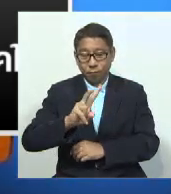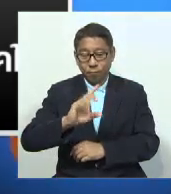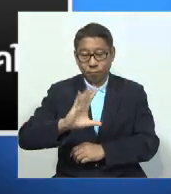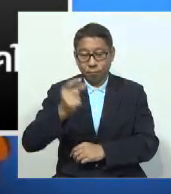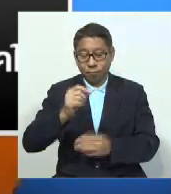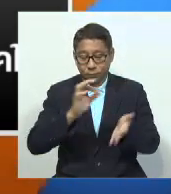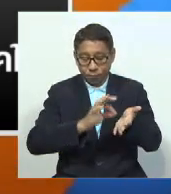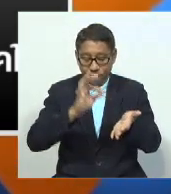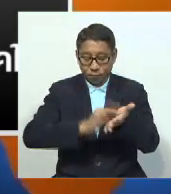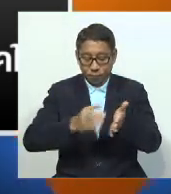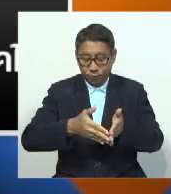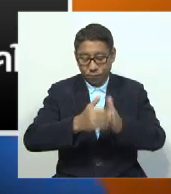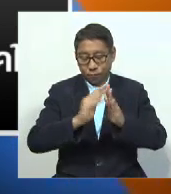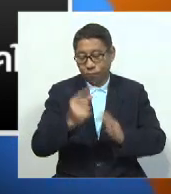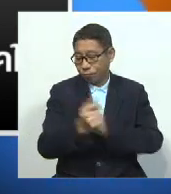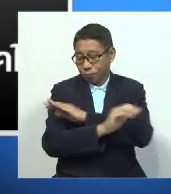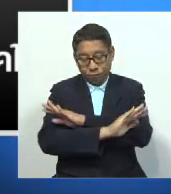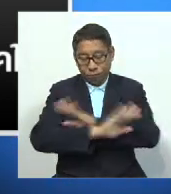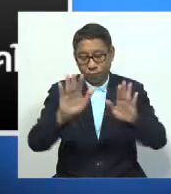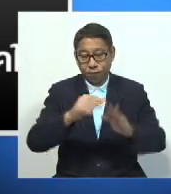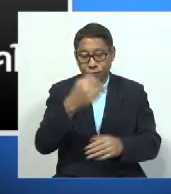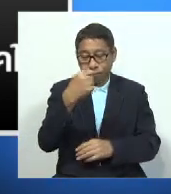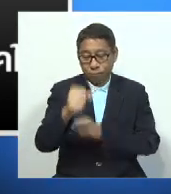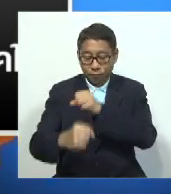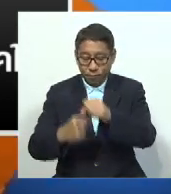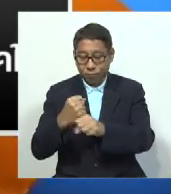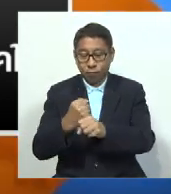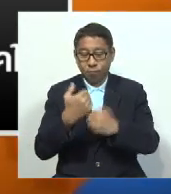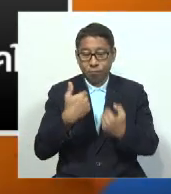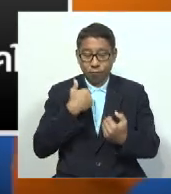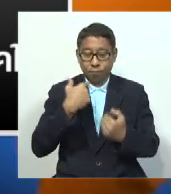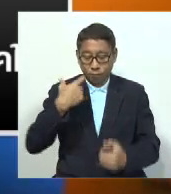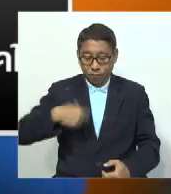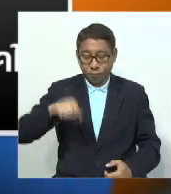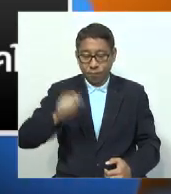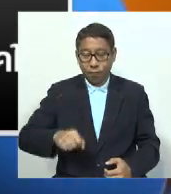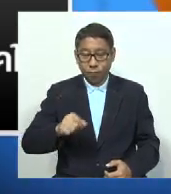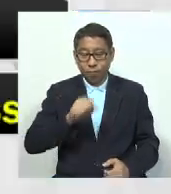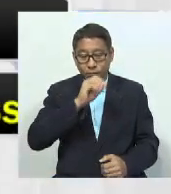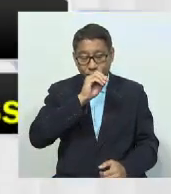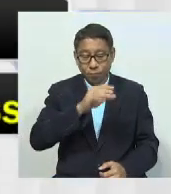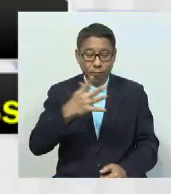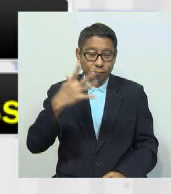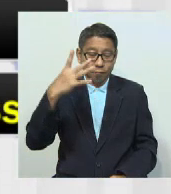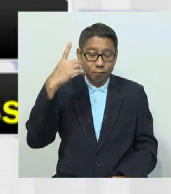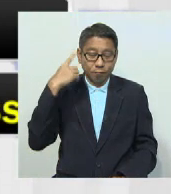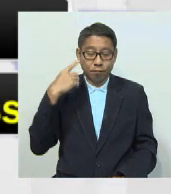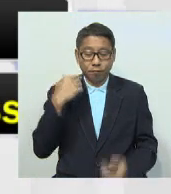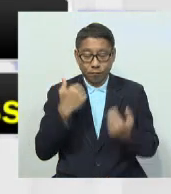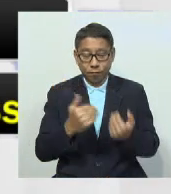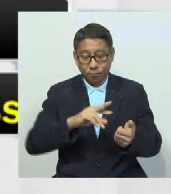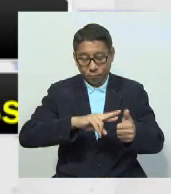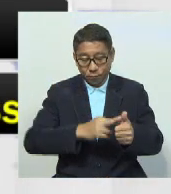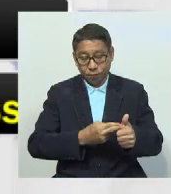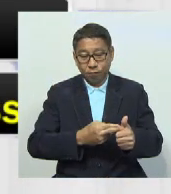แล้วไปขอจดจัดตั้งพรรคใหม่ได้เป็นเวลา10ปีนับตั้งแต่วันที่ศาลมีคำสั่งยุบพรรคซึ่งก็คือเมื่อวานนี้อีกเช่นกันนะครับ